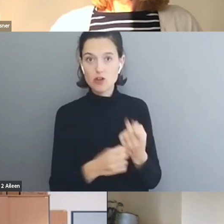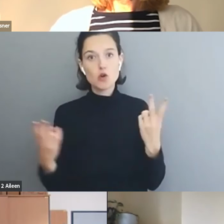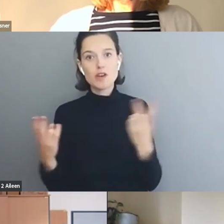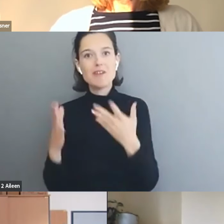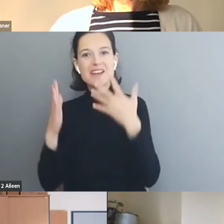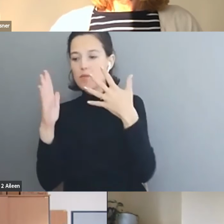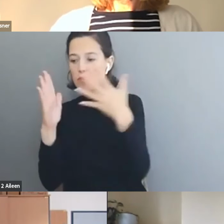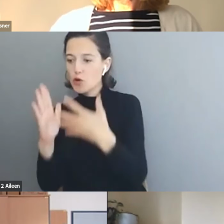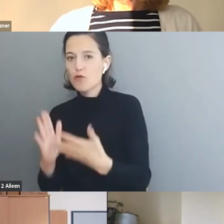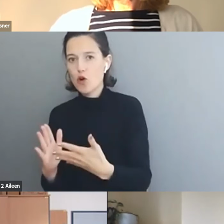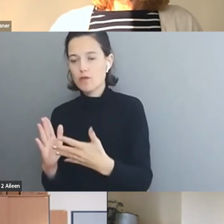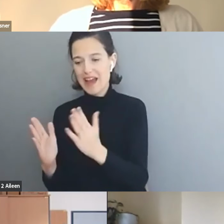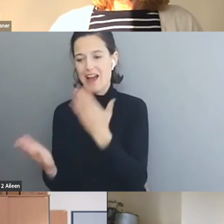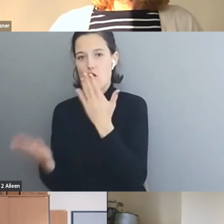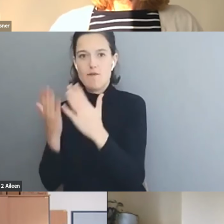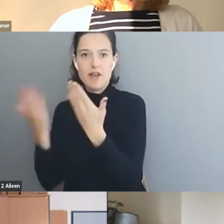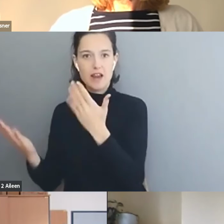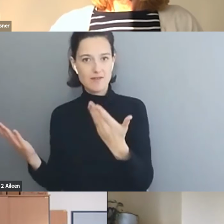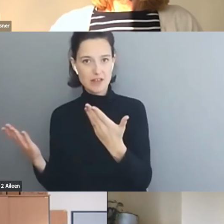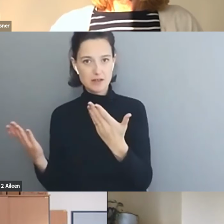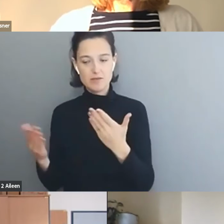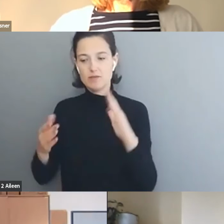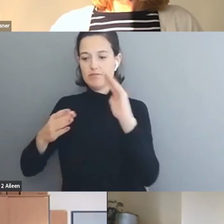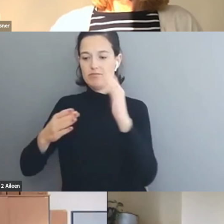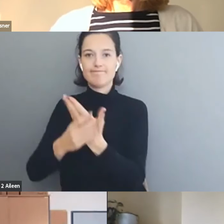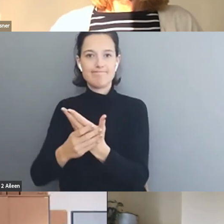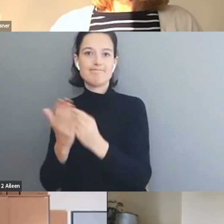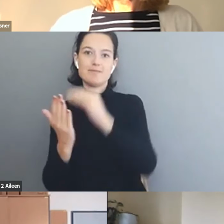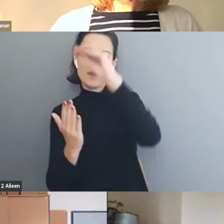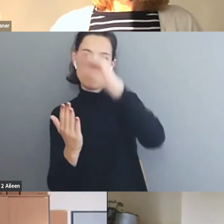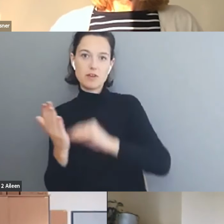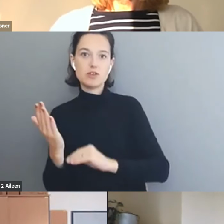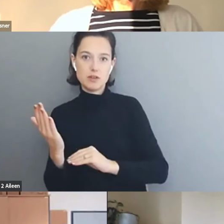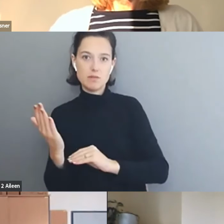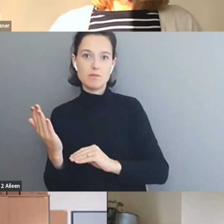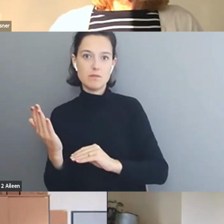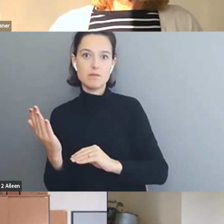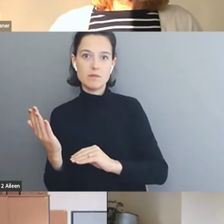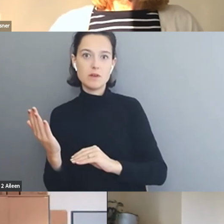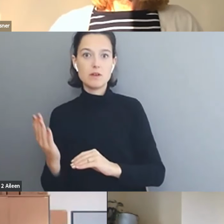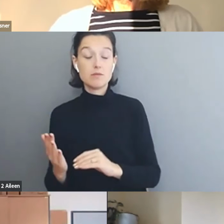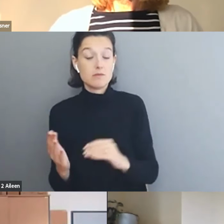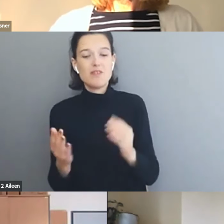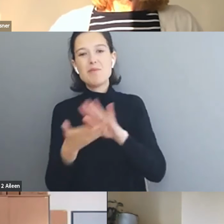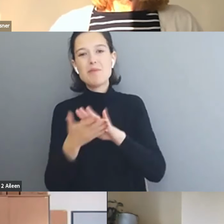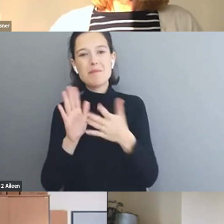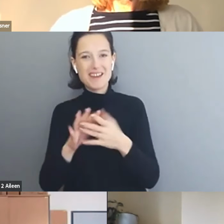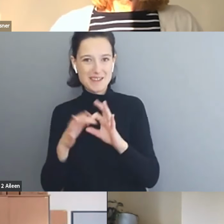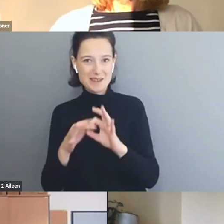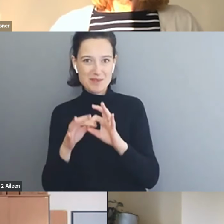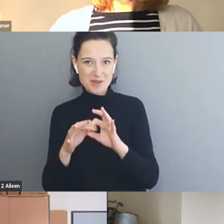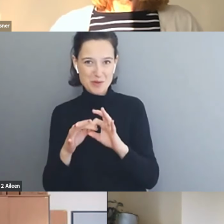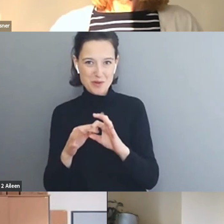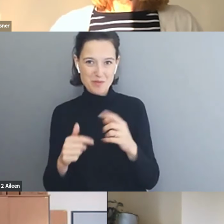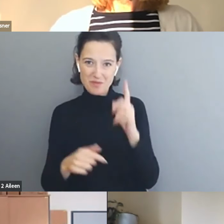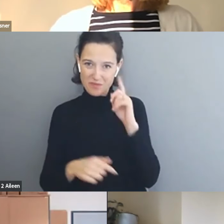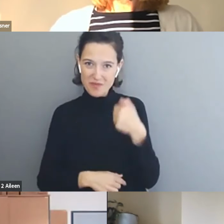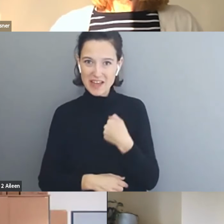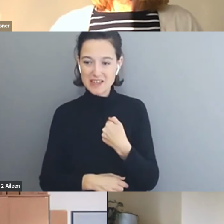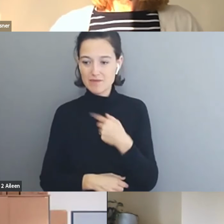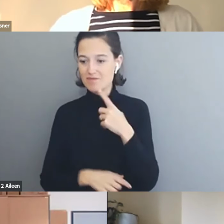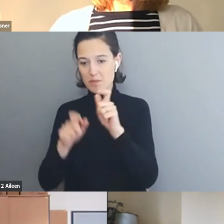die Probleme lösen? Also um da einfach auch ein bisschen Praxisbezug reinzubringen, weil wir ja auch wissen, dass die Leute, wenn sie sich für das Thema interessieren, eben oft nicht